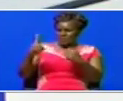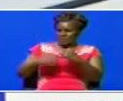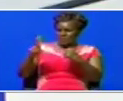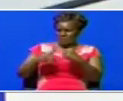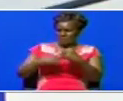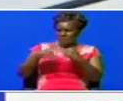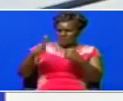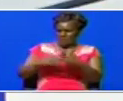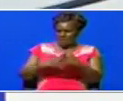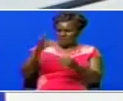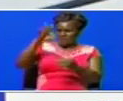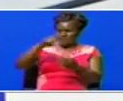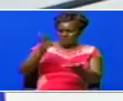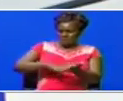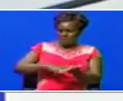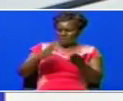180,679 registered voters.